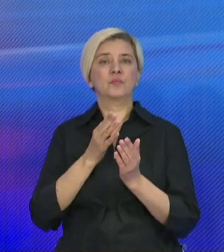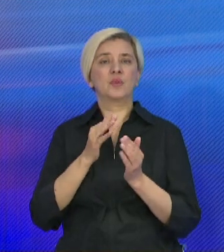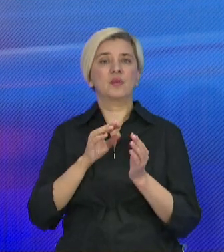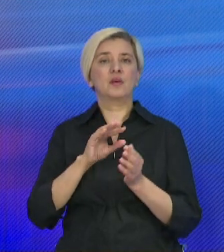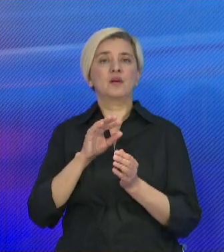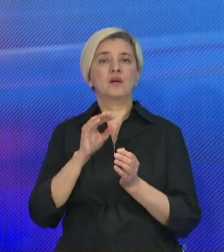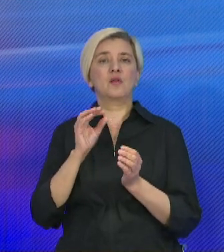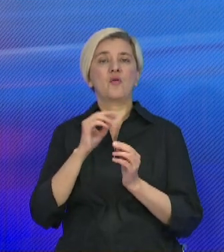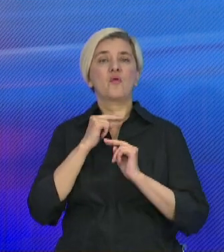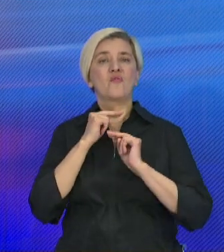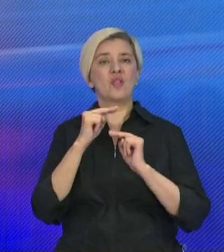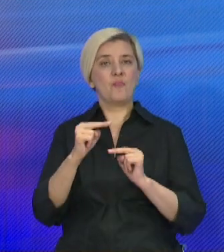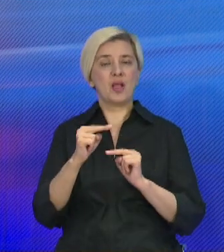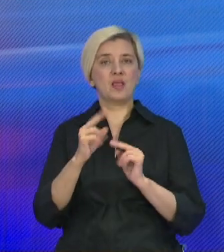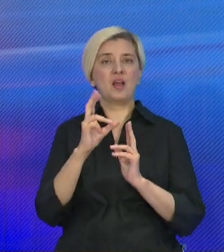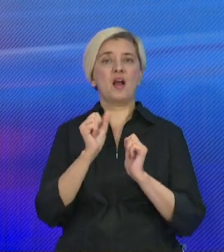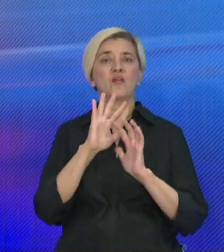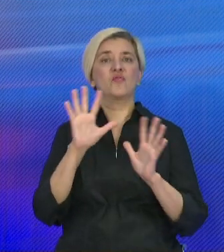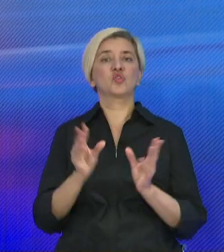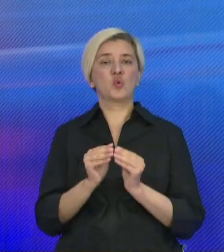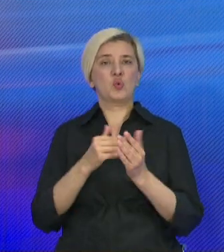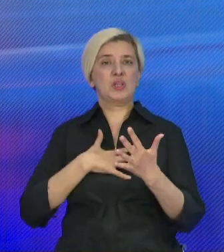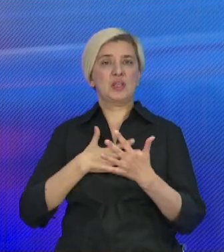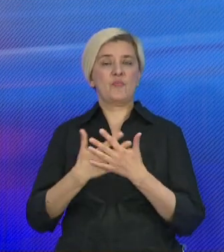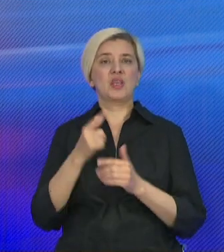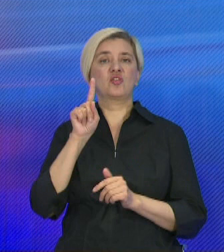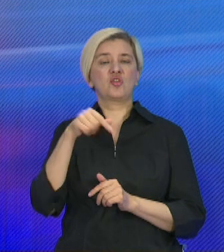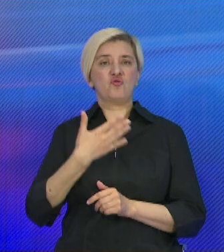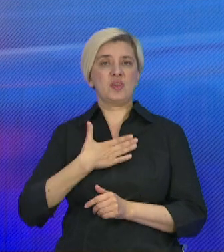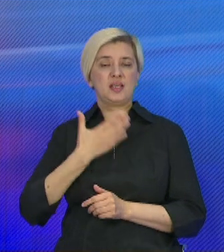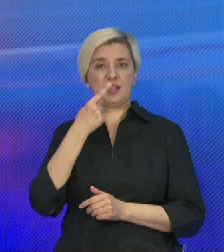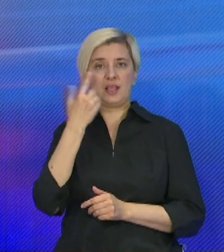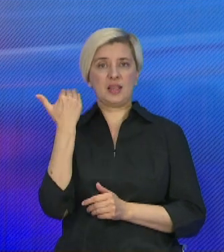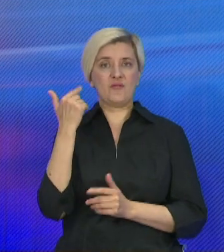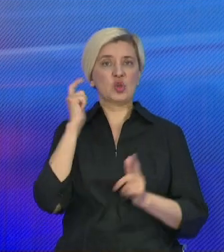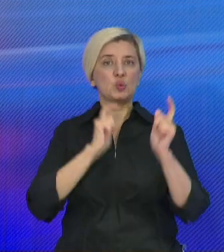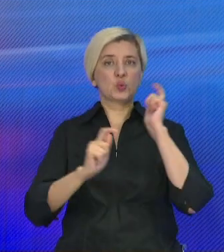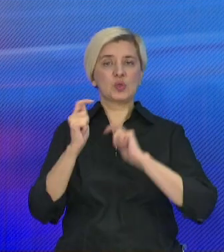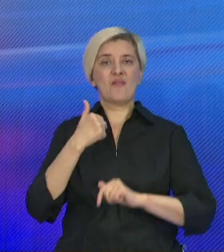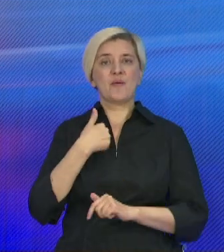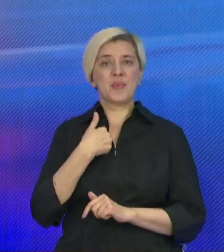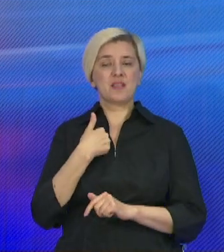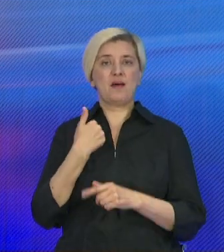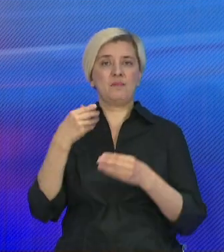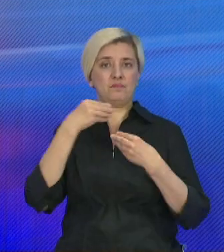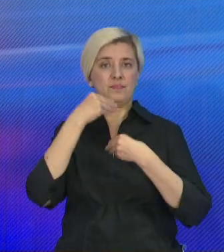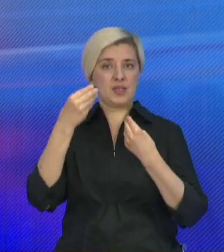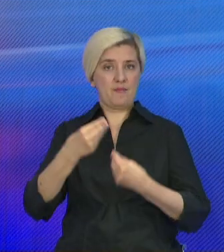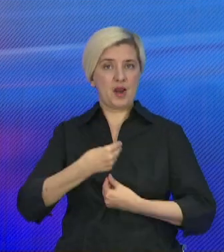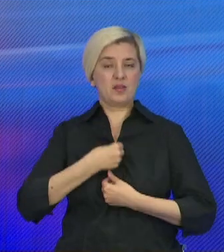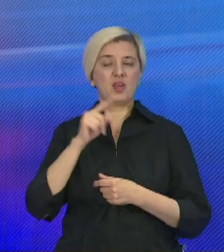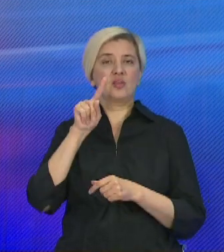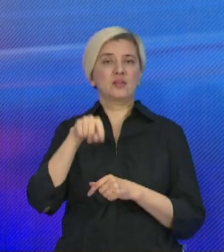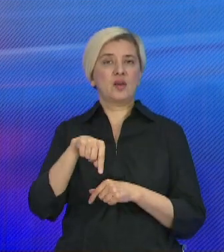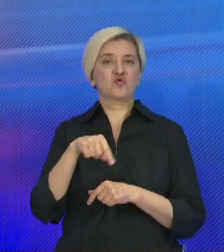все динамично. И даже нас, недавних студентов, как меня в частности, это цепляет и как-то вот так даже